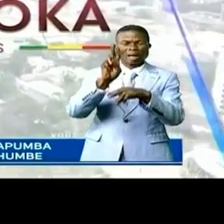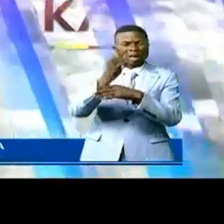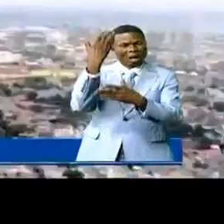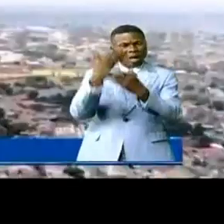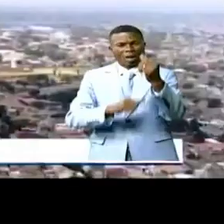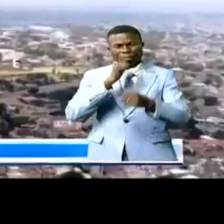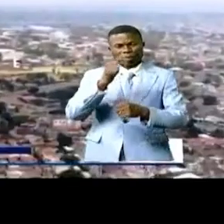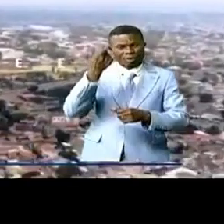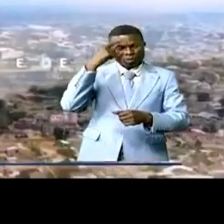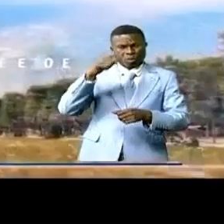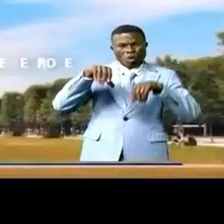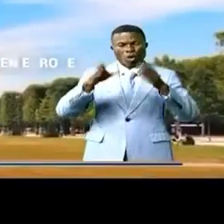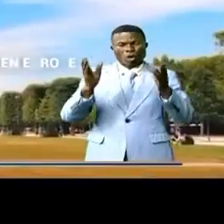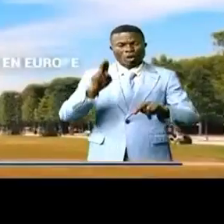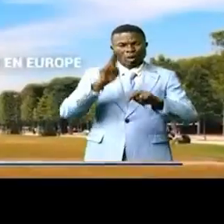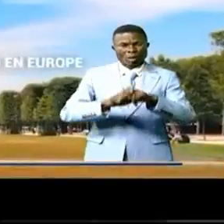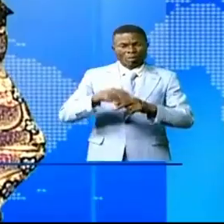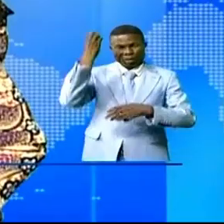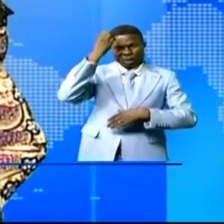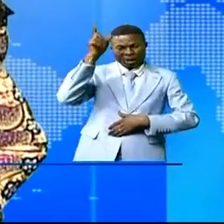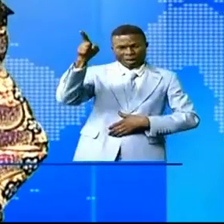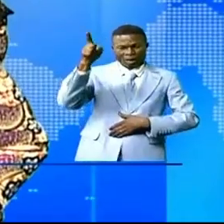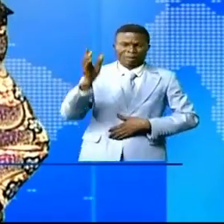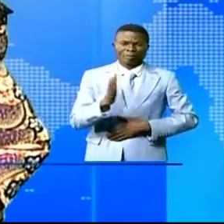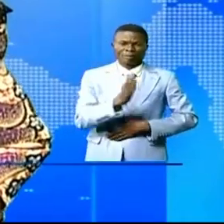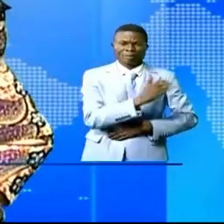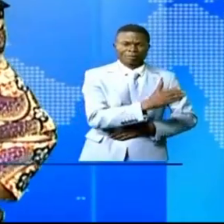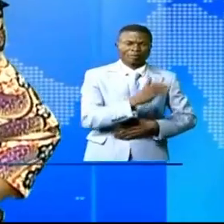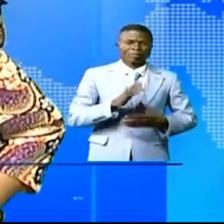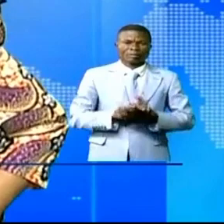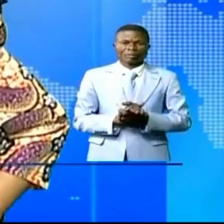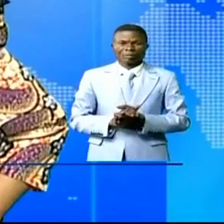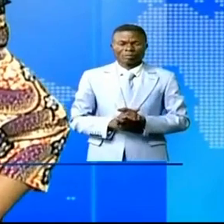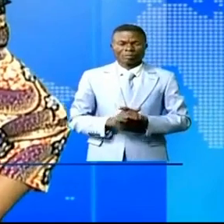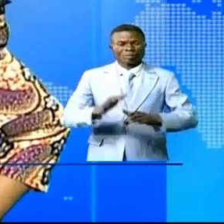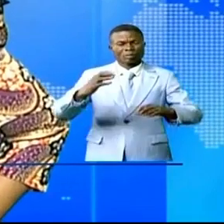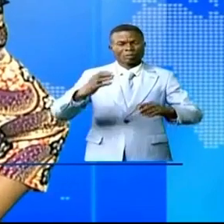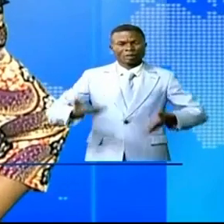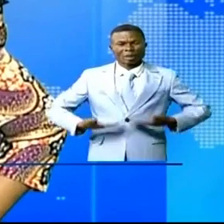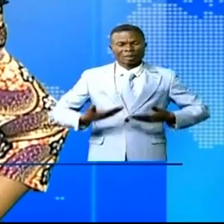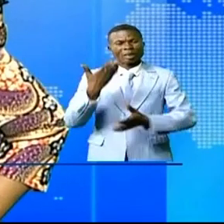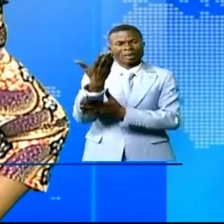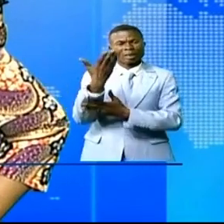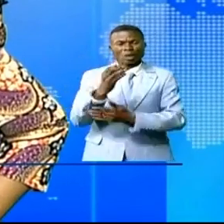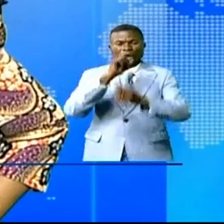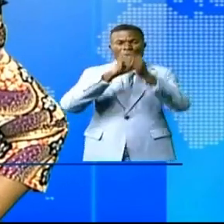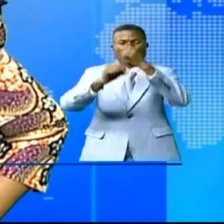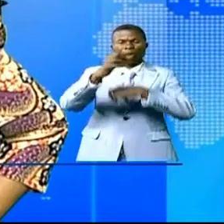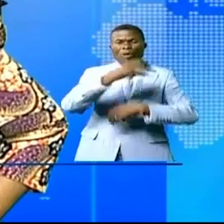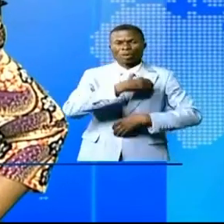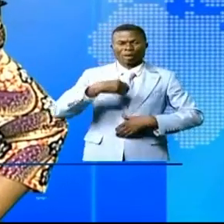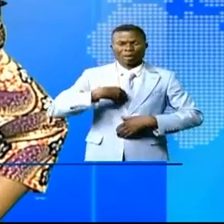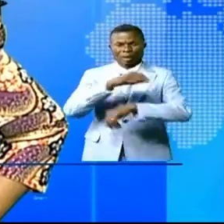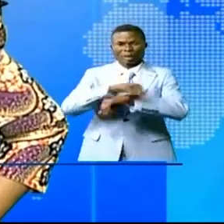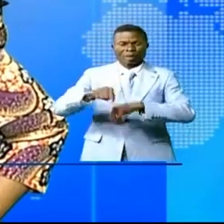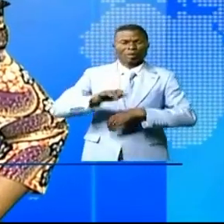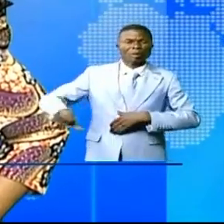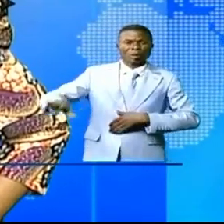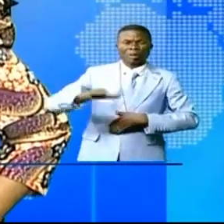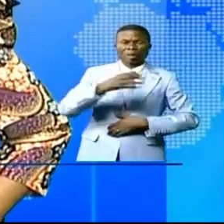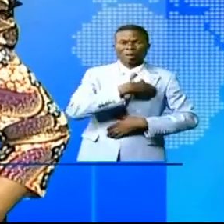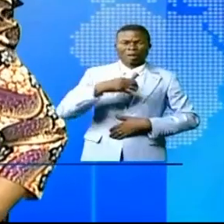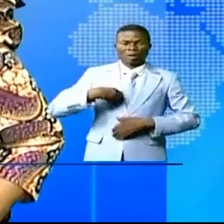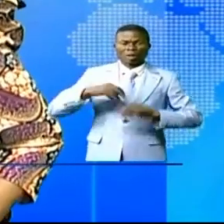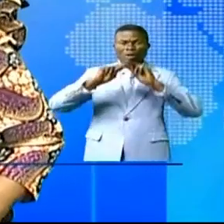pour nos compatriotes vivent 1 0 elle plaide pour la promotion de la femme au sein des institutions du pays les femmes du